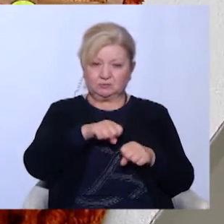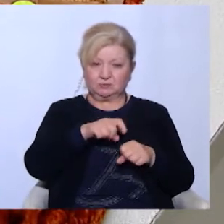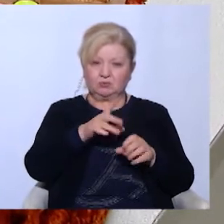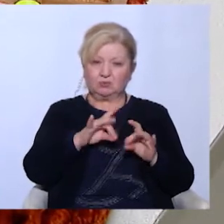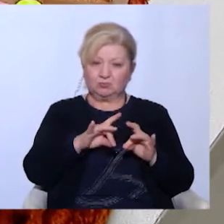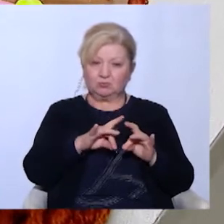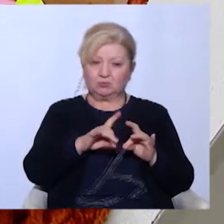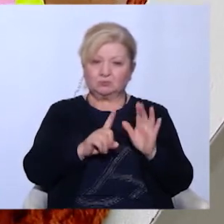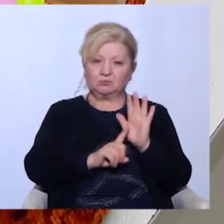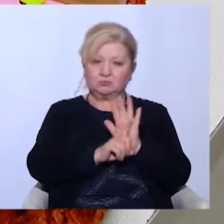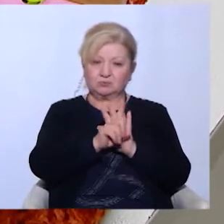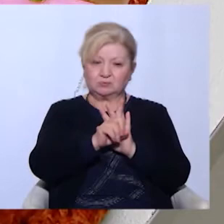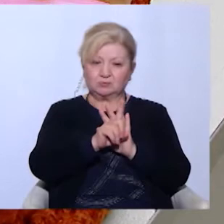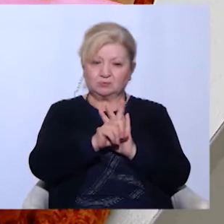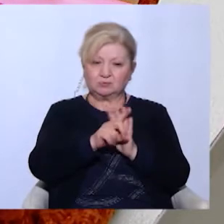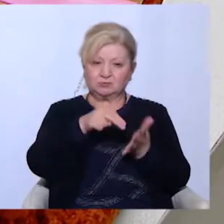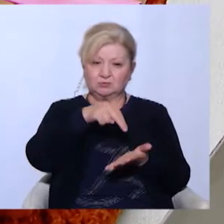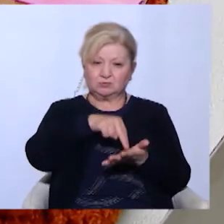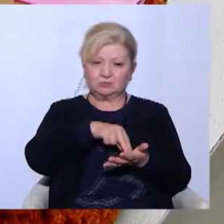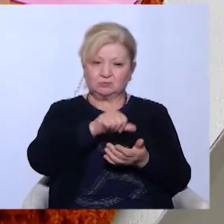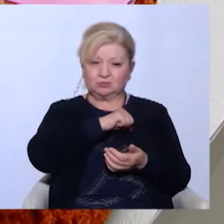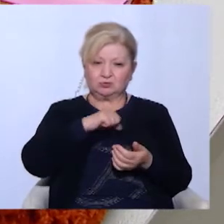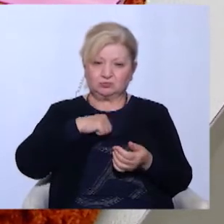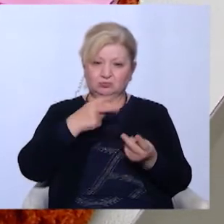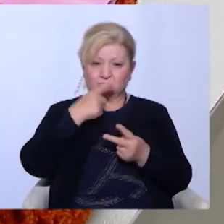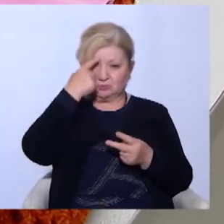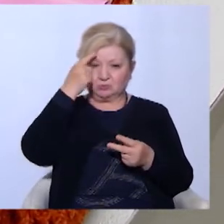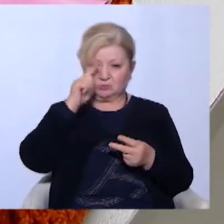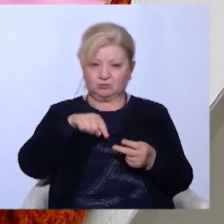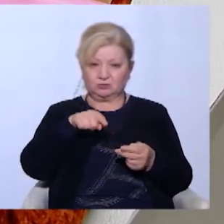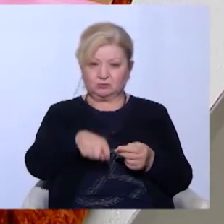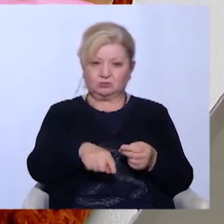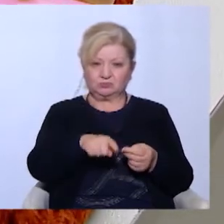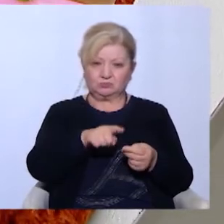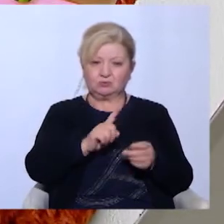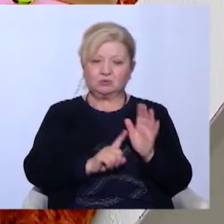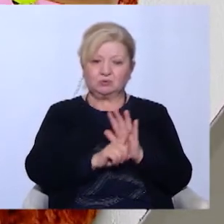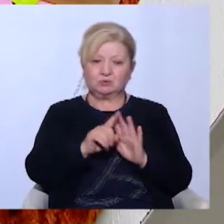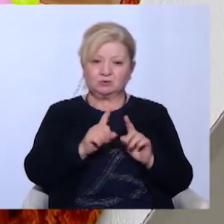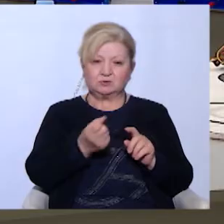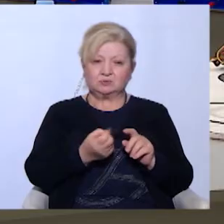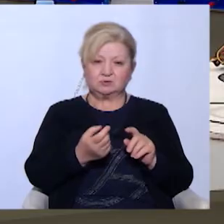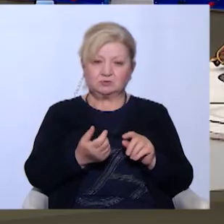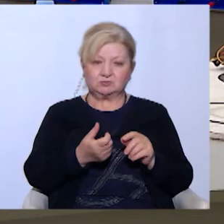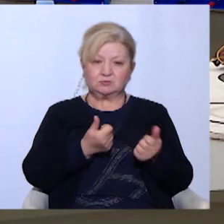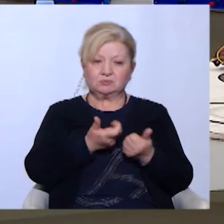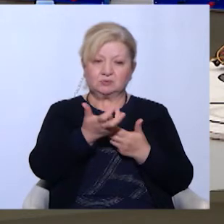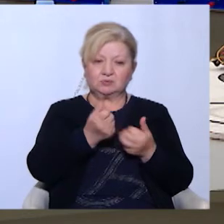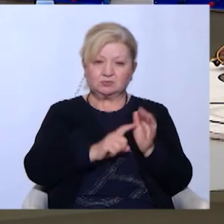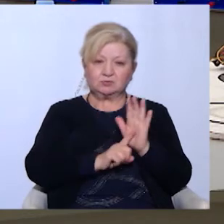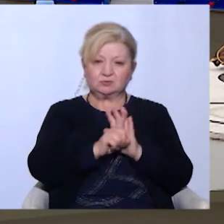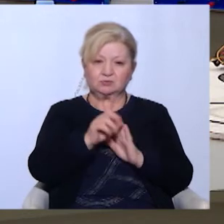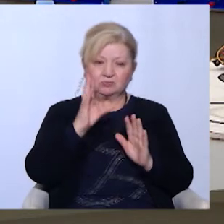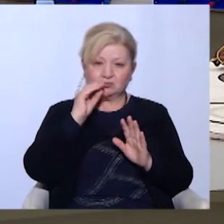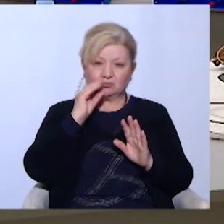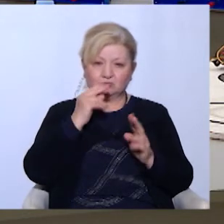შემობრუნება. ოღონდ საწყისი მდგომარეობა მან უნდა იცოდეს. საიდან უნდა დაიწყოს